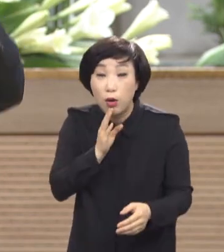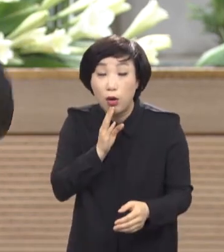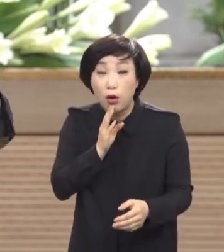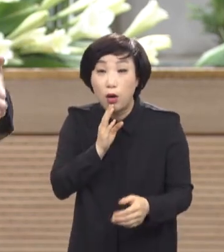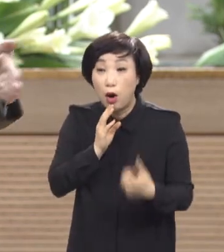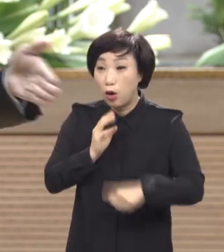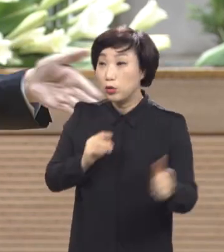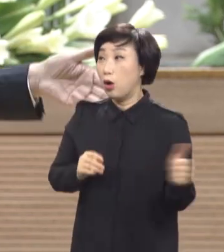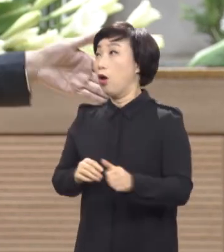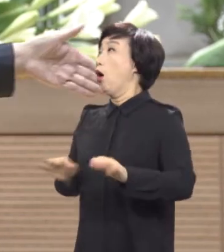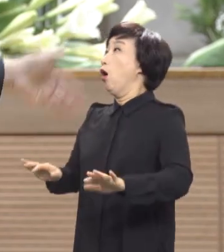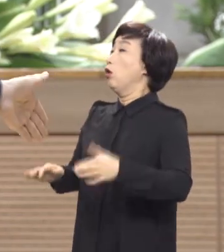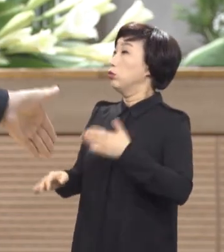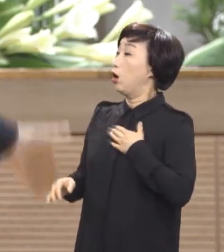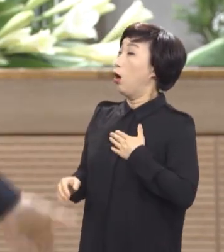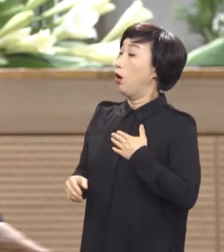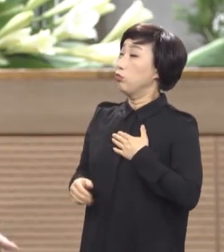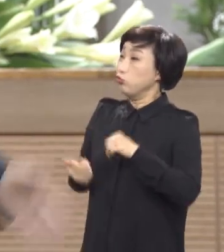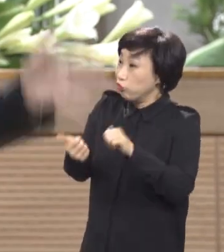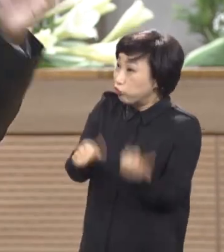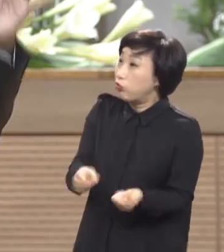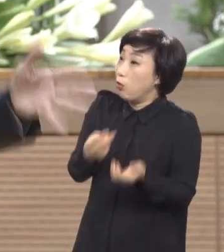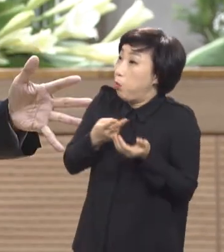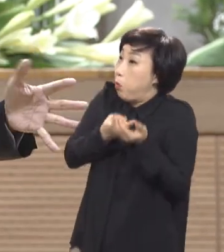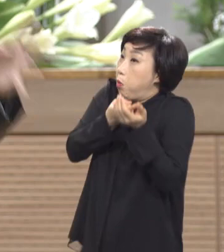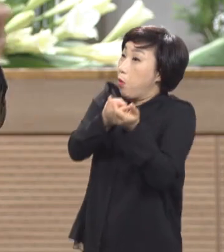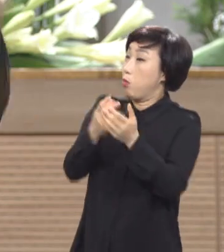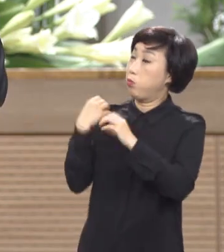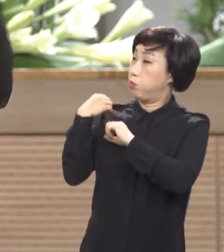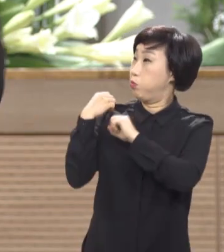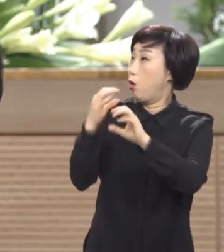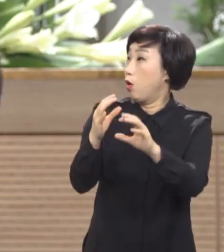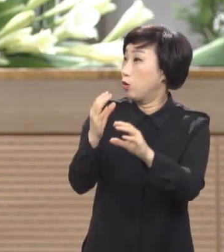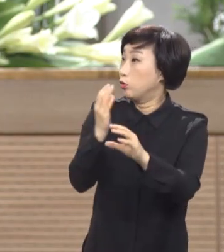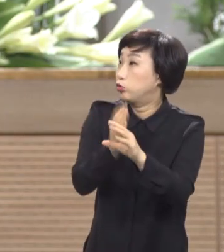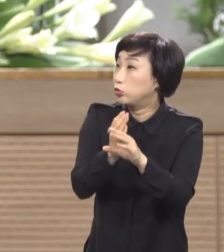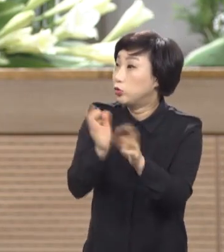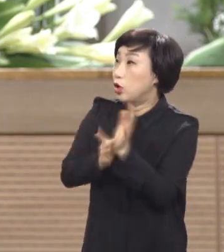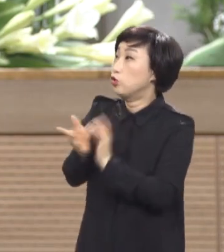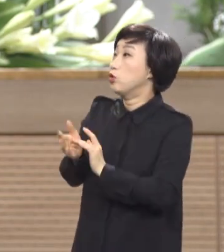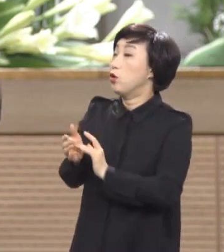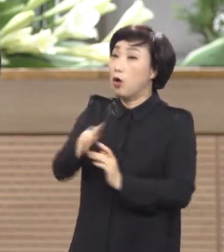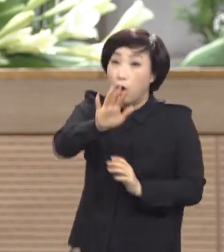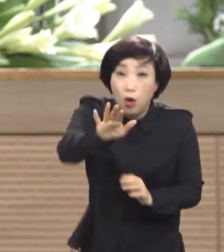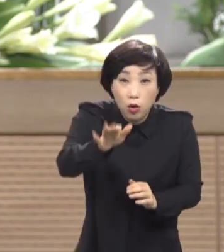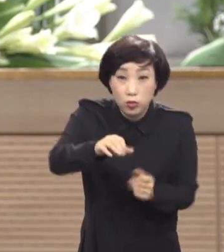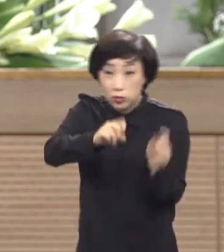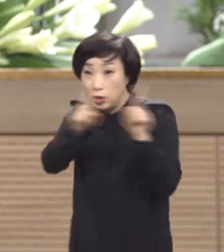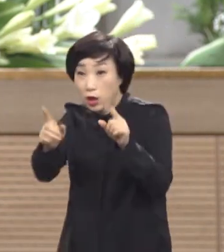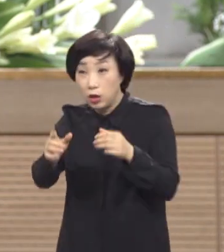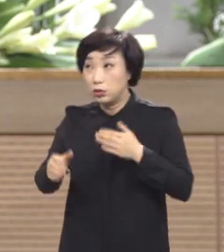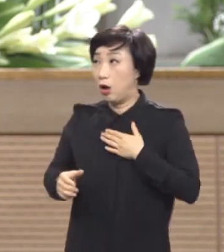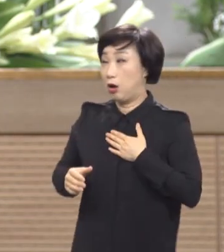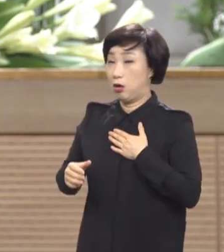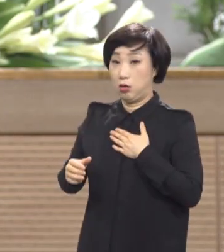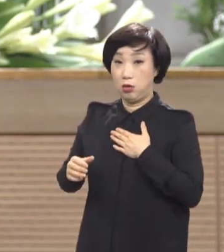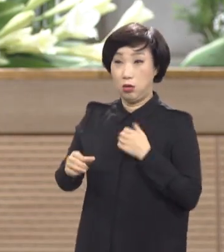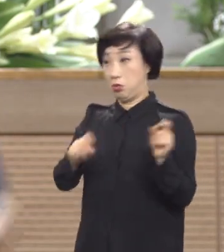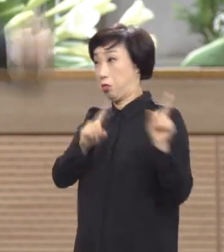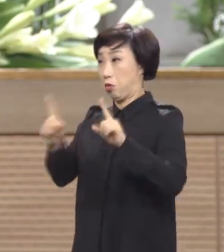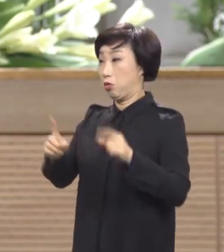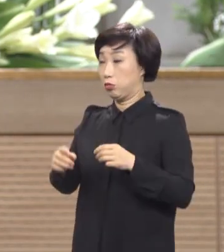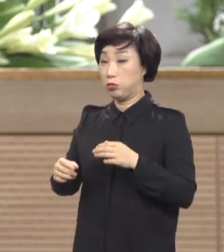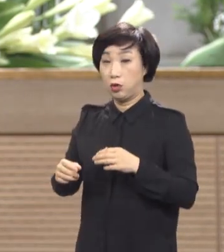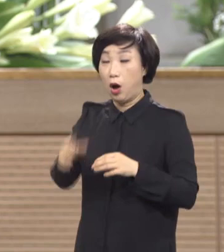타고 가는 도중에 예수님을 만나서 관에서 일어났습니다 하나님의 아들이 아니면 어떻게 이런 일을 할 수